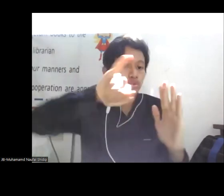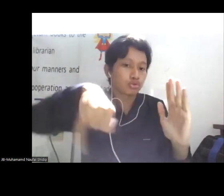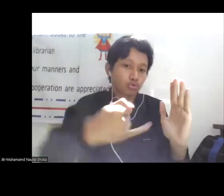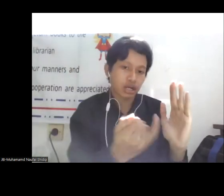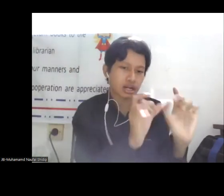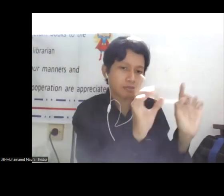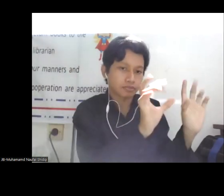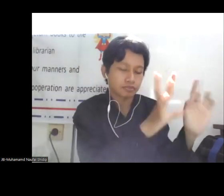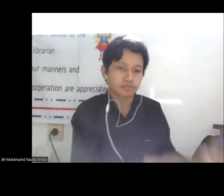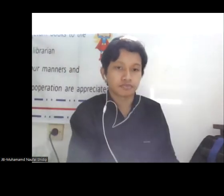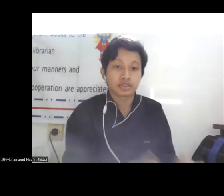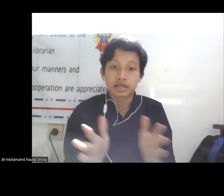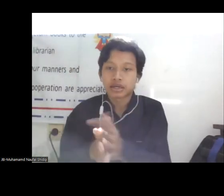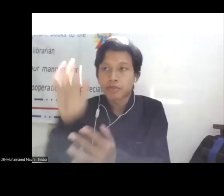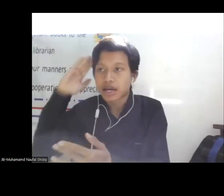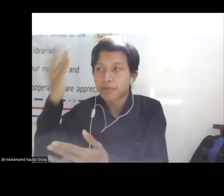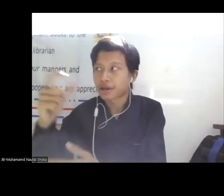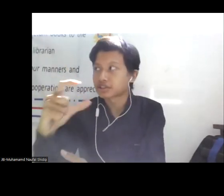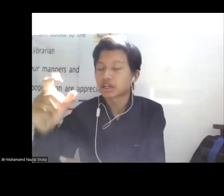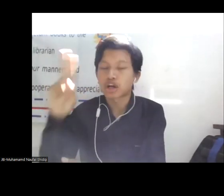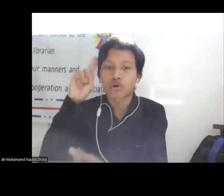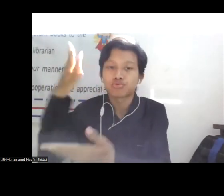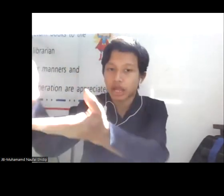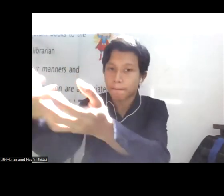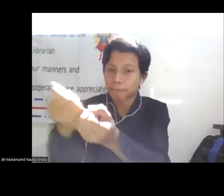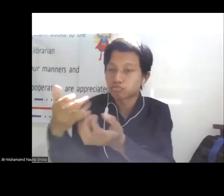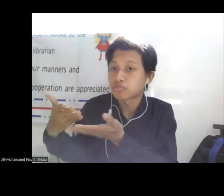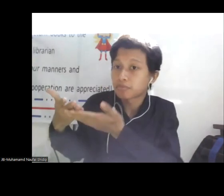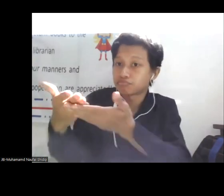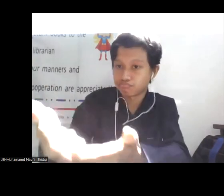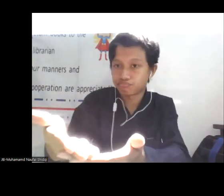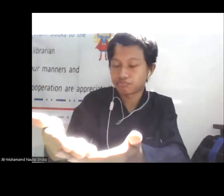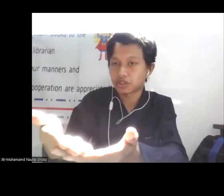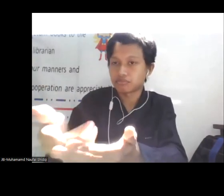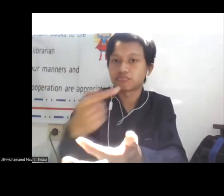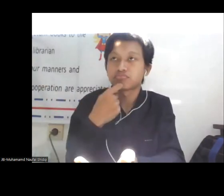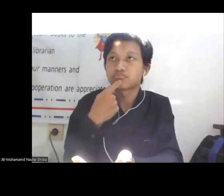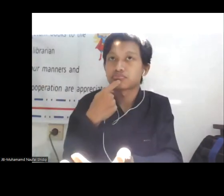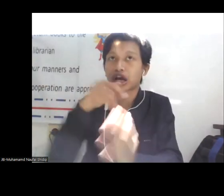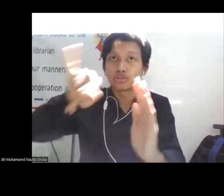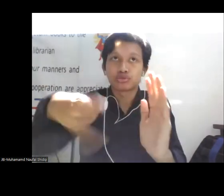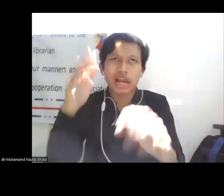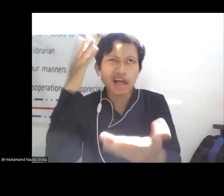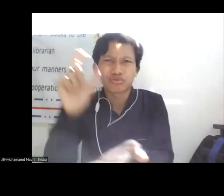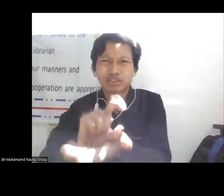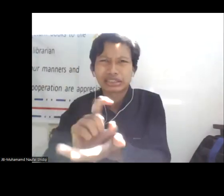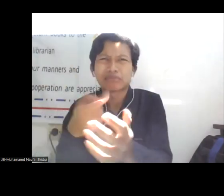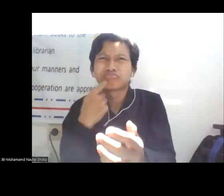How to submit artikel jurnal ke database oleh Bapak Ardi Candra kemudian